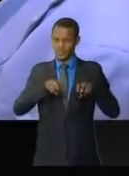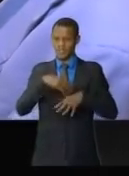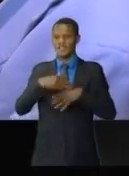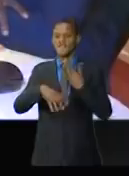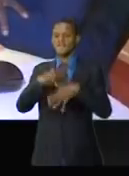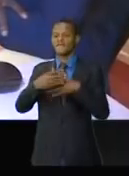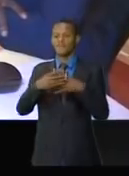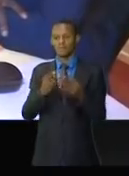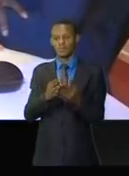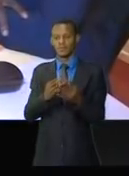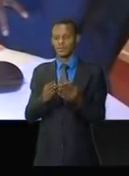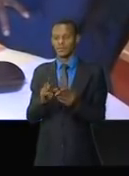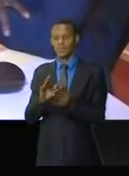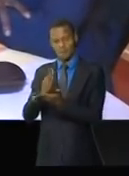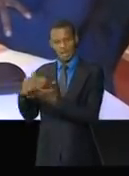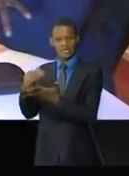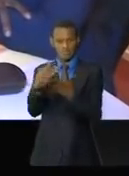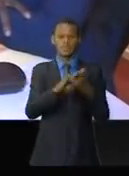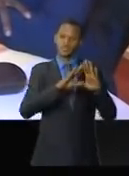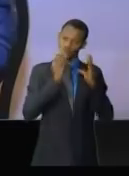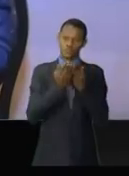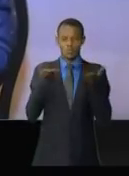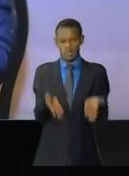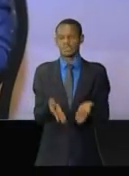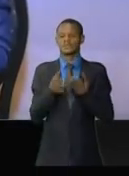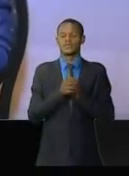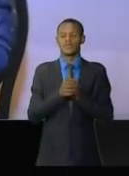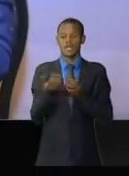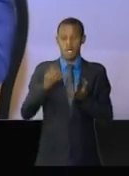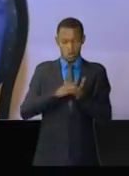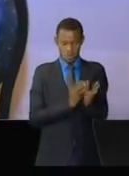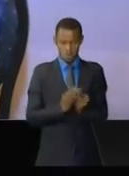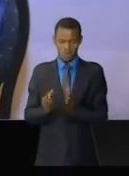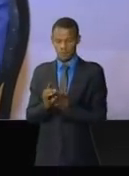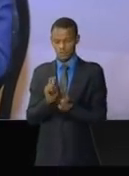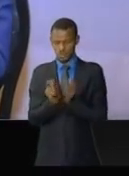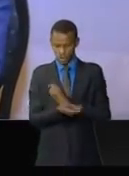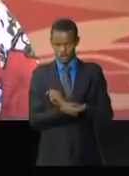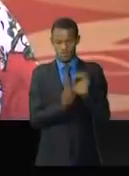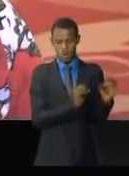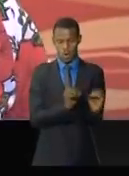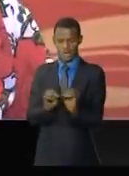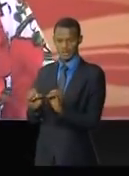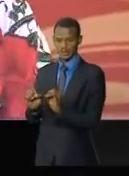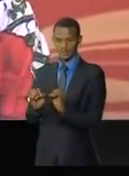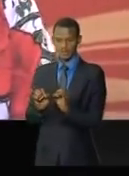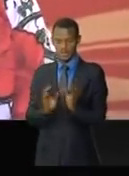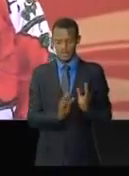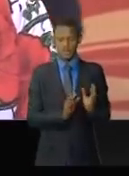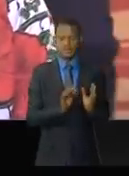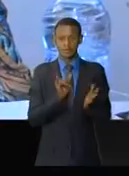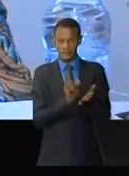prenantes. Un plan de changement organisationnel sera élaboré pour